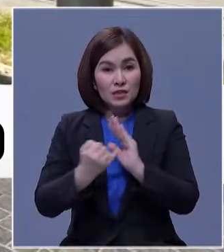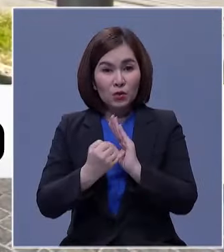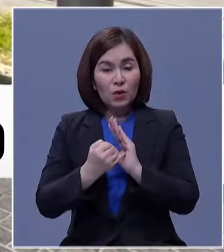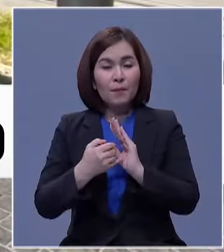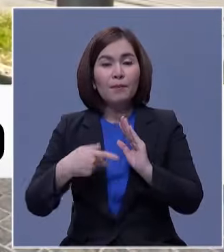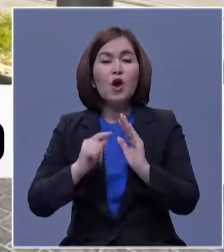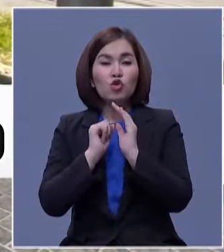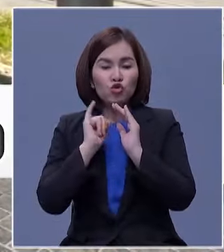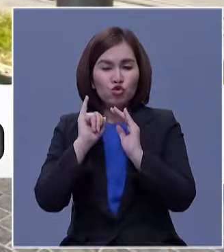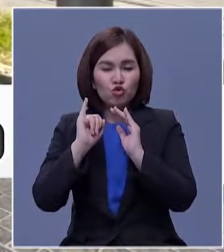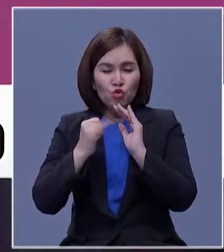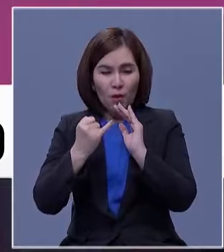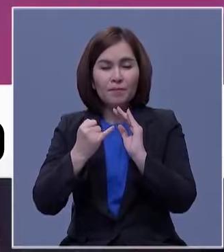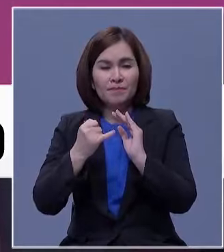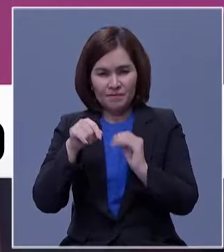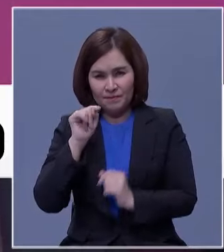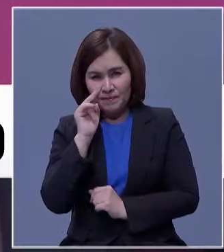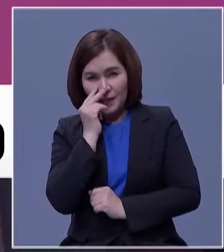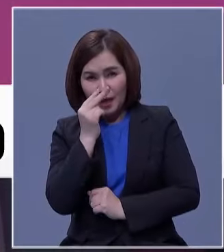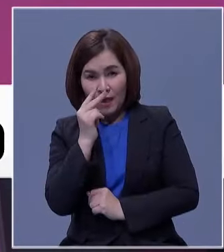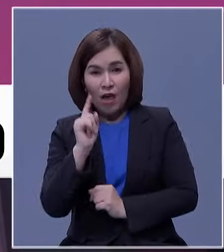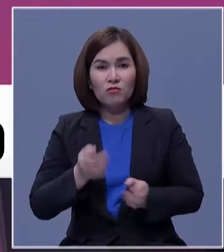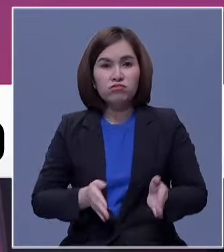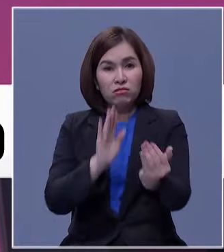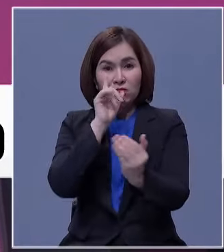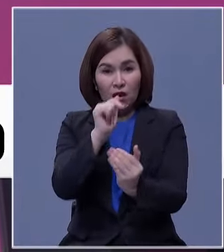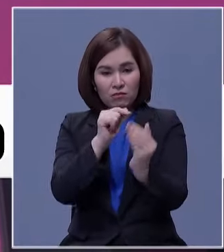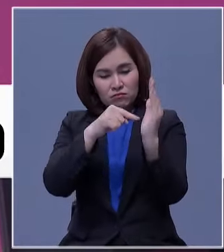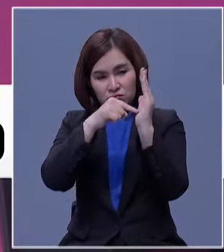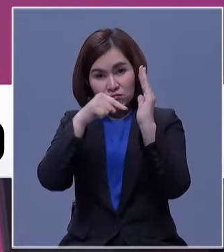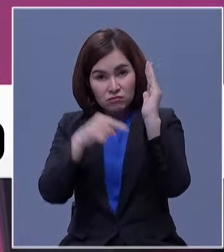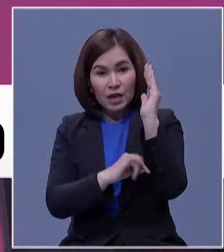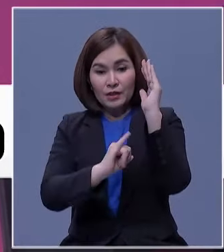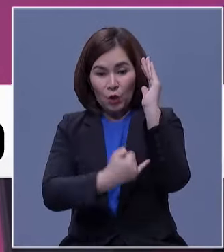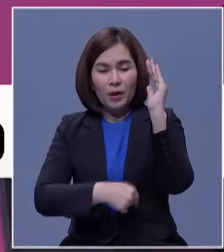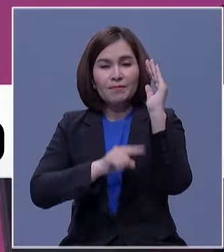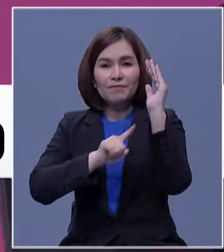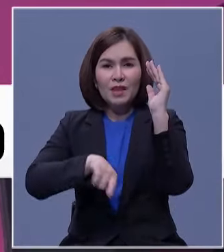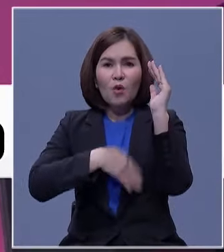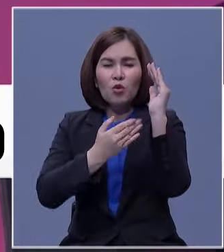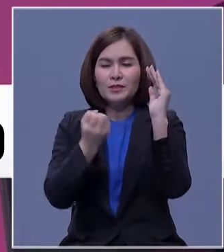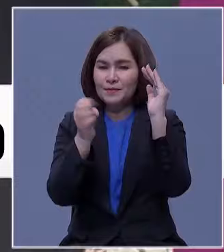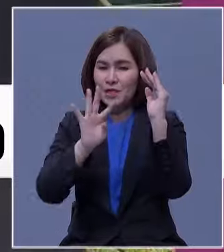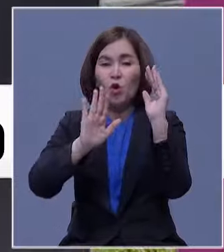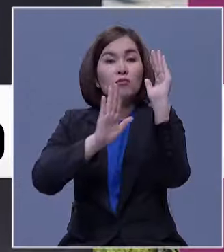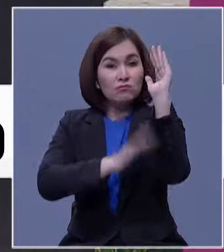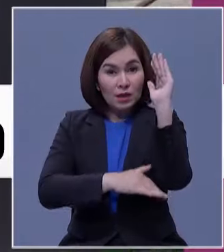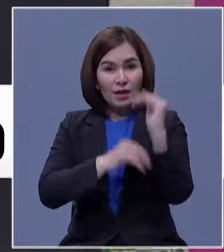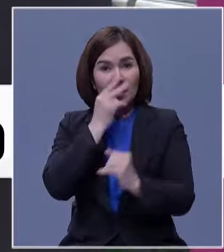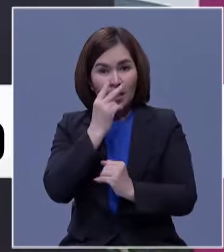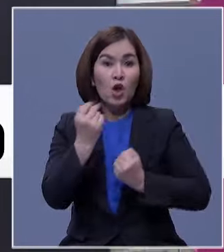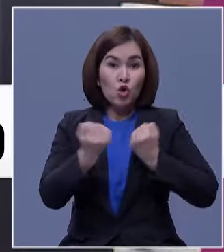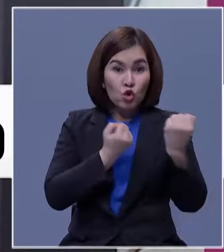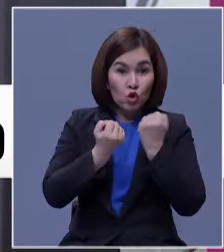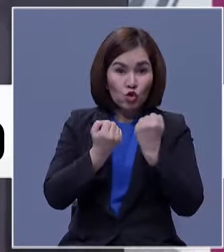ขันซึ่งตรงเนี้เป็นเส้นทางหลักเพียงเส้นทางเดียวที่ใช้ขึ้นล่องไป 14จังหวัดทางใต้นะครับซึ่งก็มีปริมาณรถยนต์ทั้ง